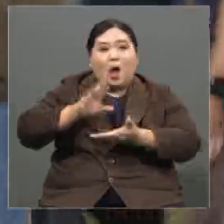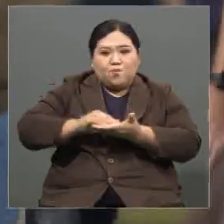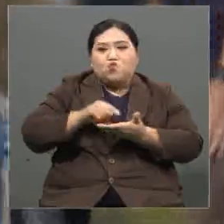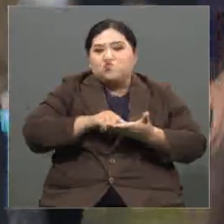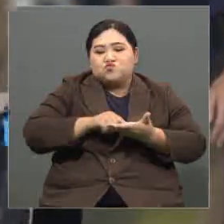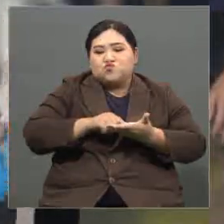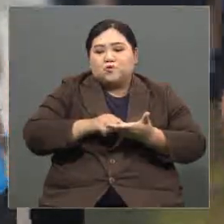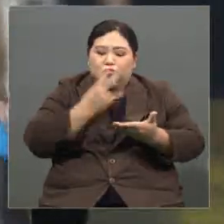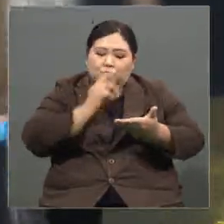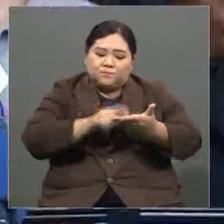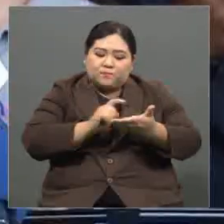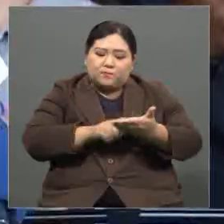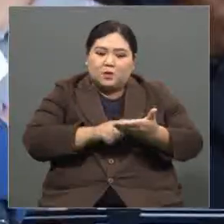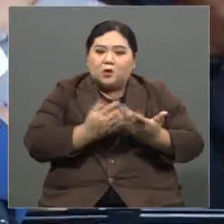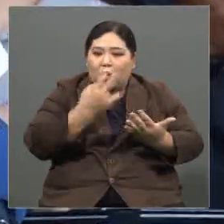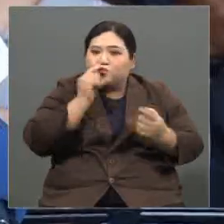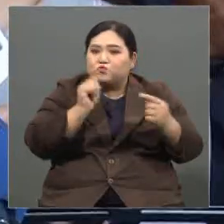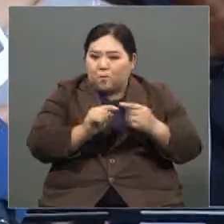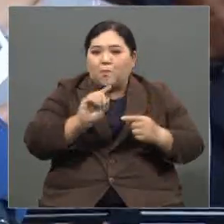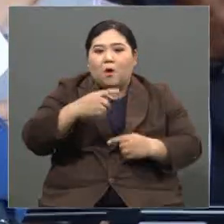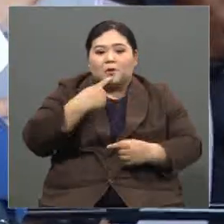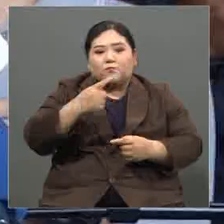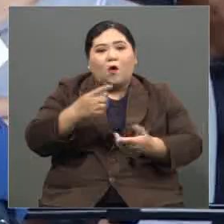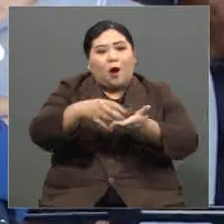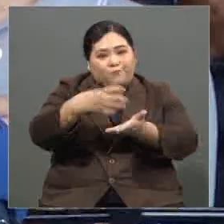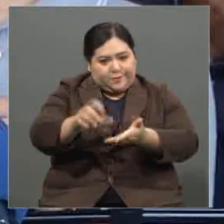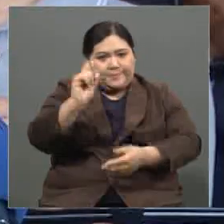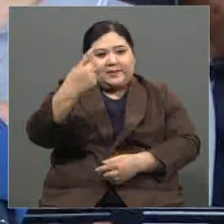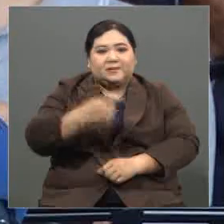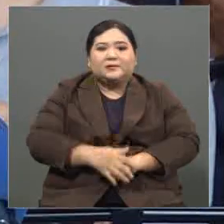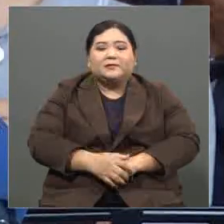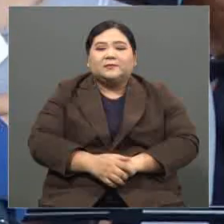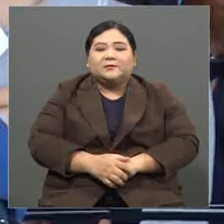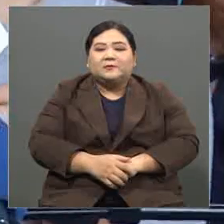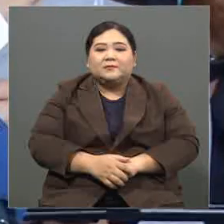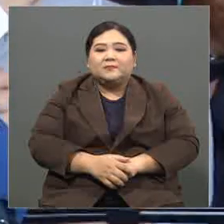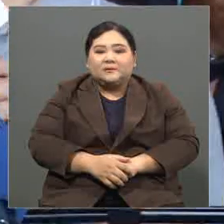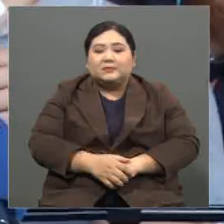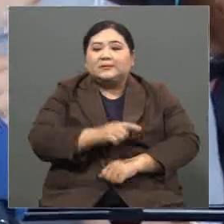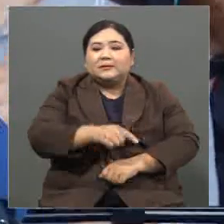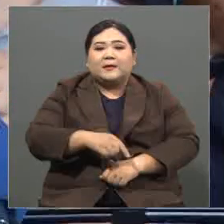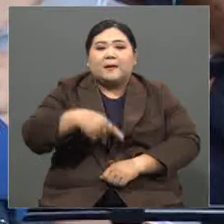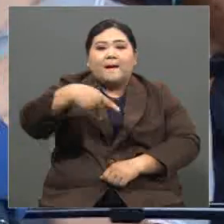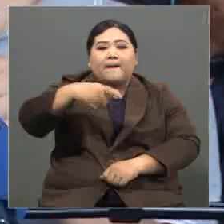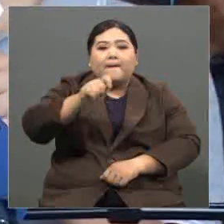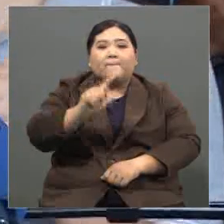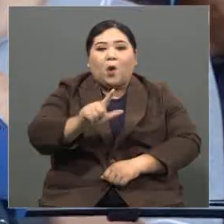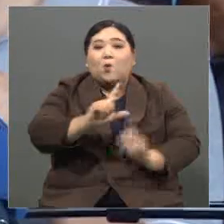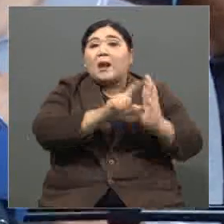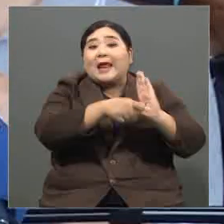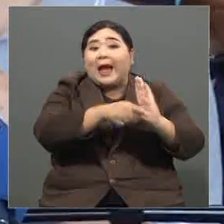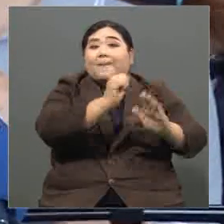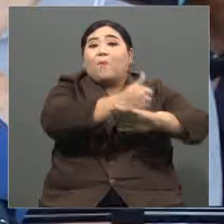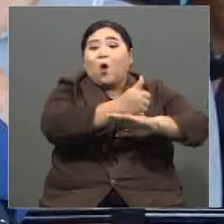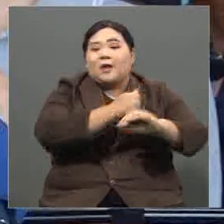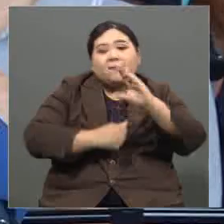ความเหมาะสมแล้วจะเปิดเผยอีกครั้งหนึ่งครับอ่ะเห็นบอกว่าคนที่มีคลิปเสียงเนี่ยก็คือเลขาของบอสพอเขามีการบันทึกเสียงขณะเจรจากันเอาไว้